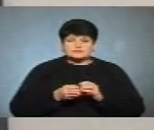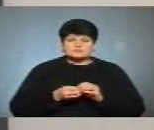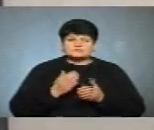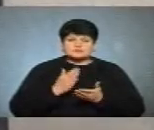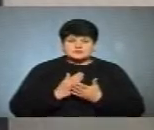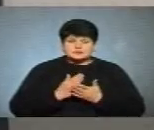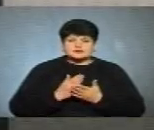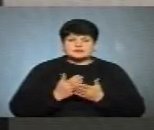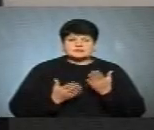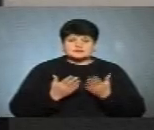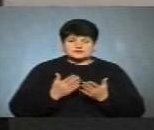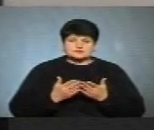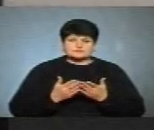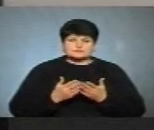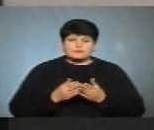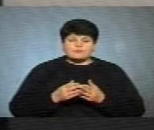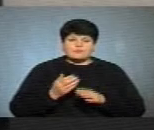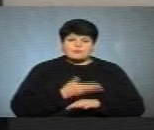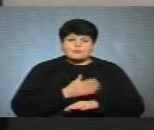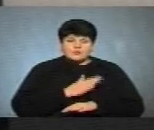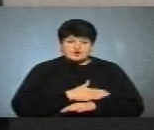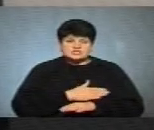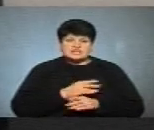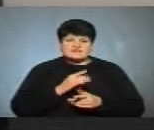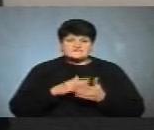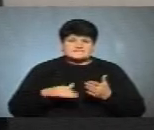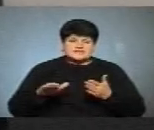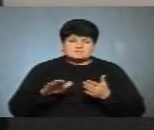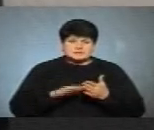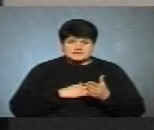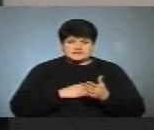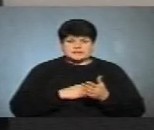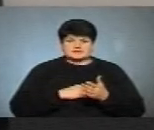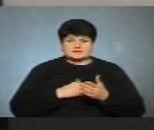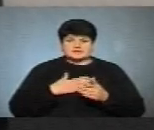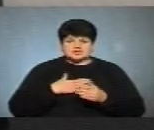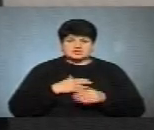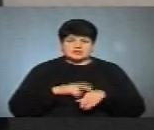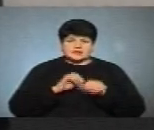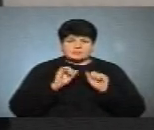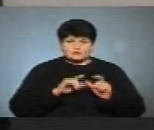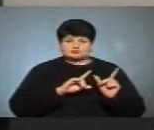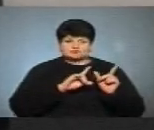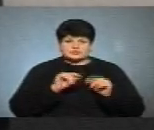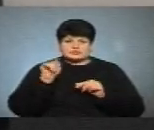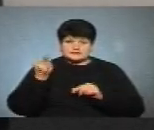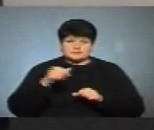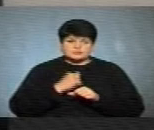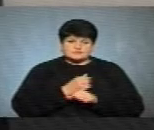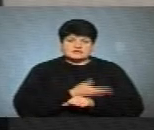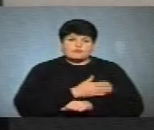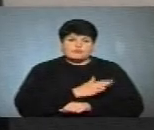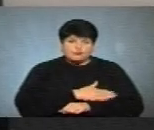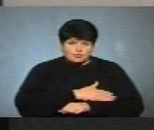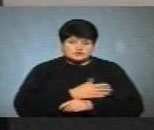ще через те, що Польща відмінила нострифікацію для лікарів. Тобто наші лікарі з України можуть поїхати і працювати в Польщі, якщо вже це